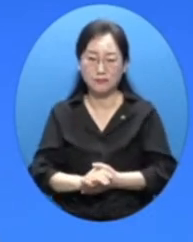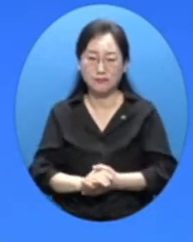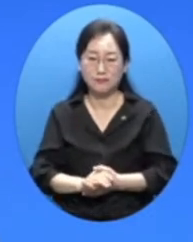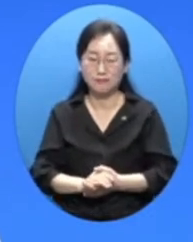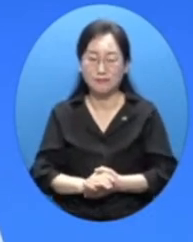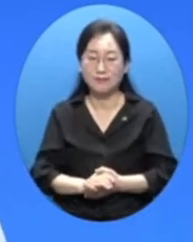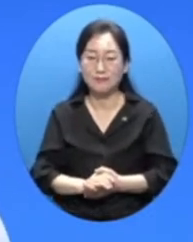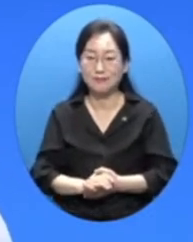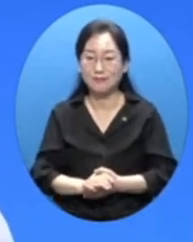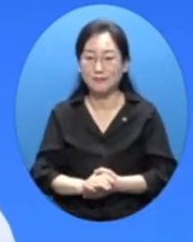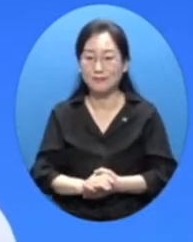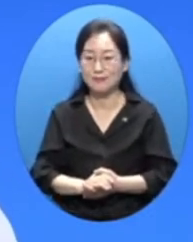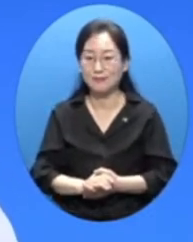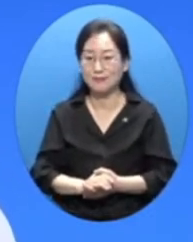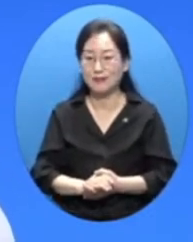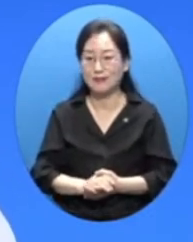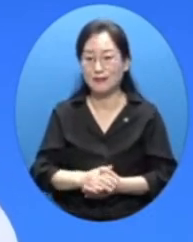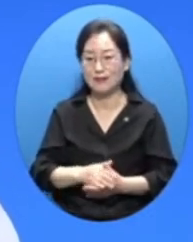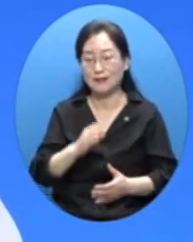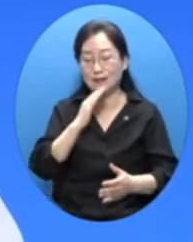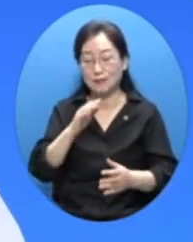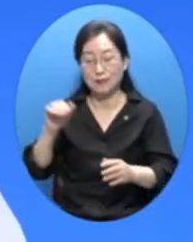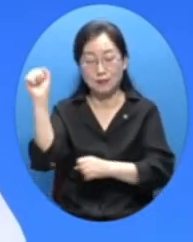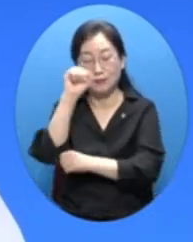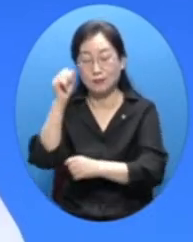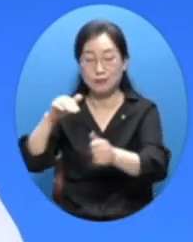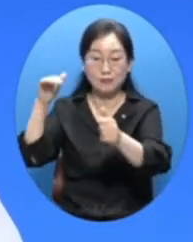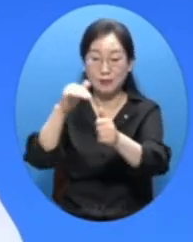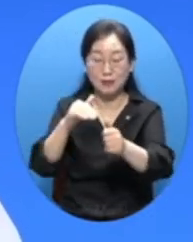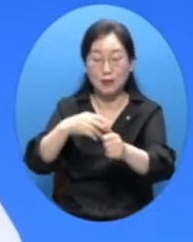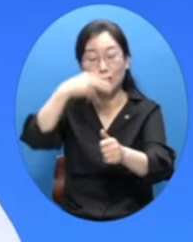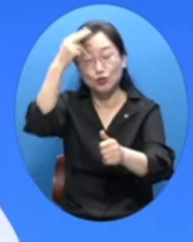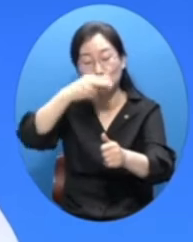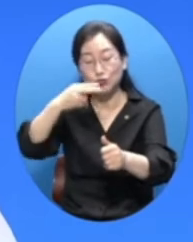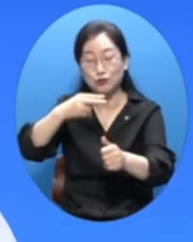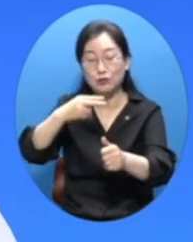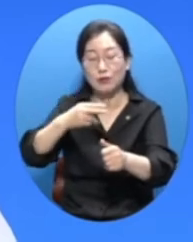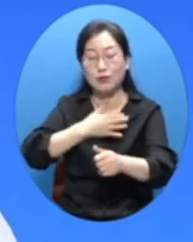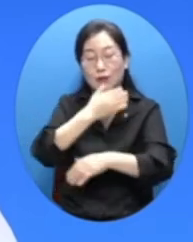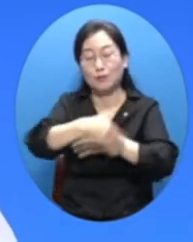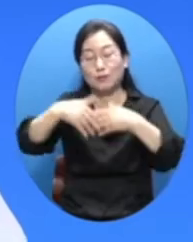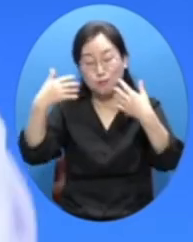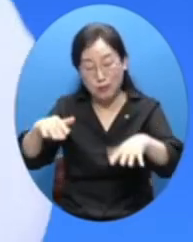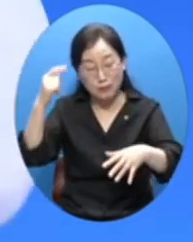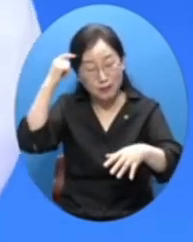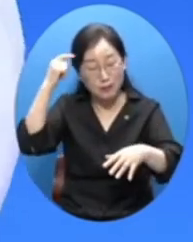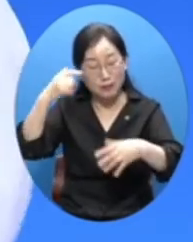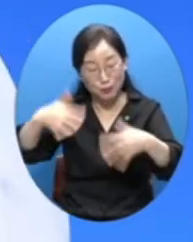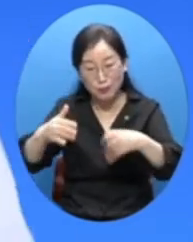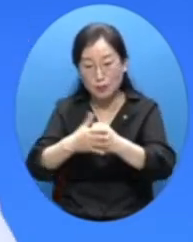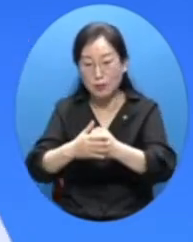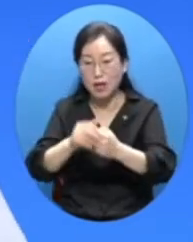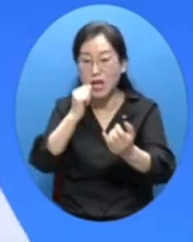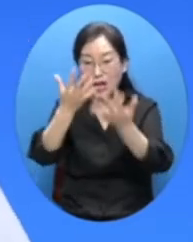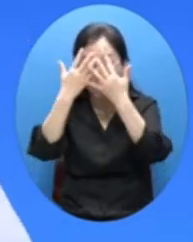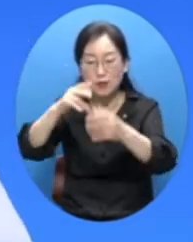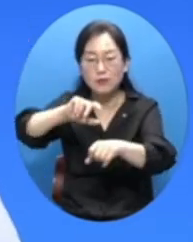그러니까 그렇게 해서 사람 쳐 죽이면 술에 취해서 심신미약으로 사람을 죽였기 때문에 3년 징역.